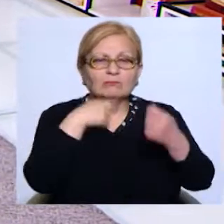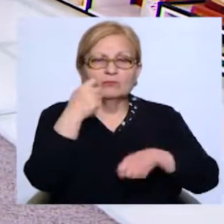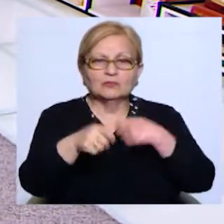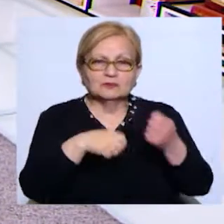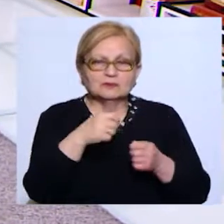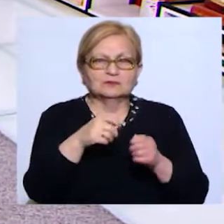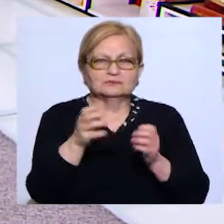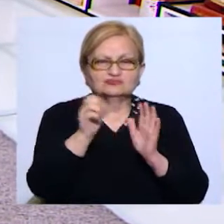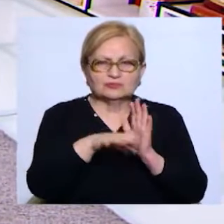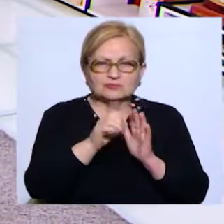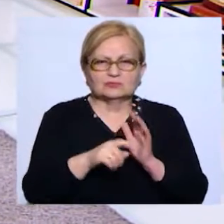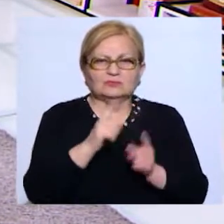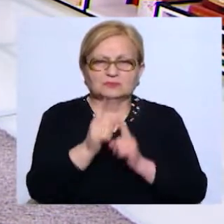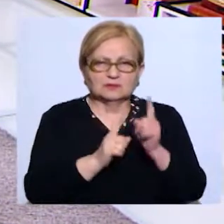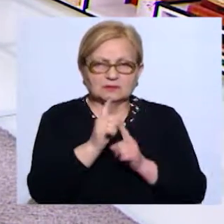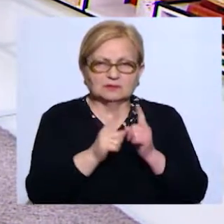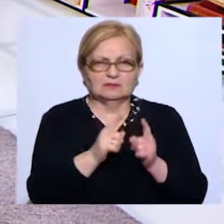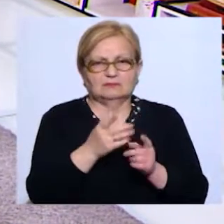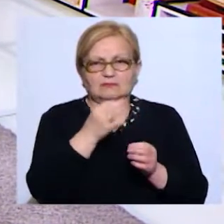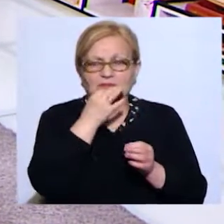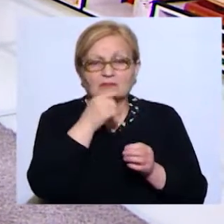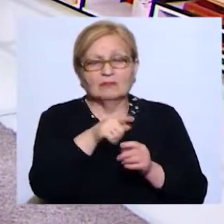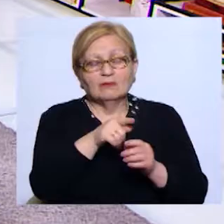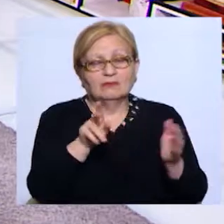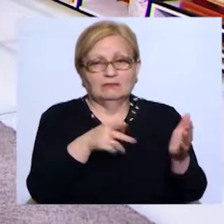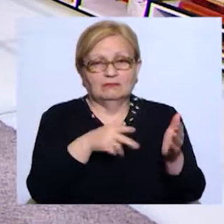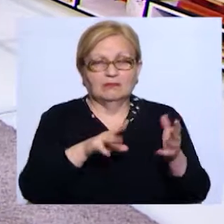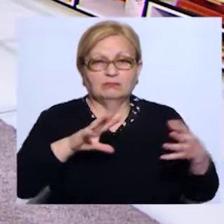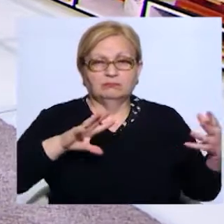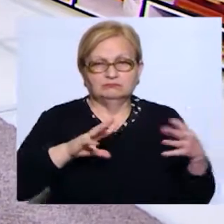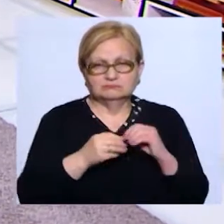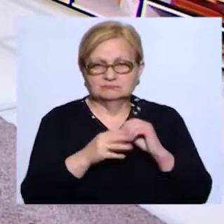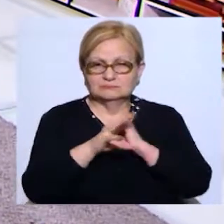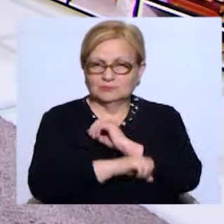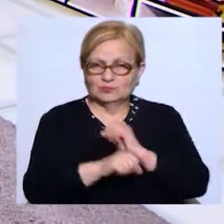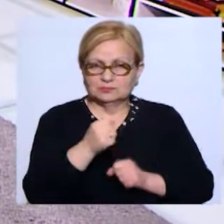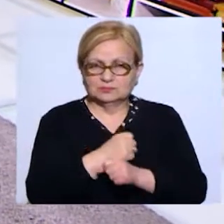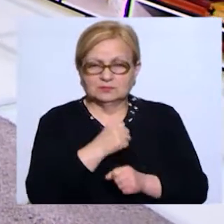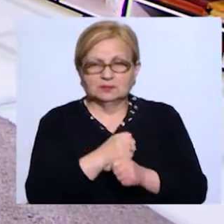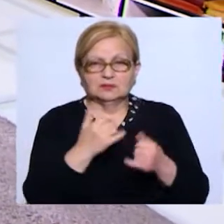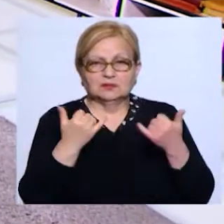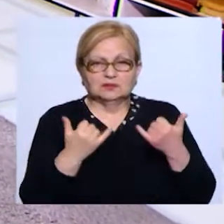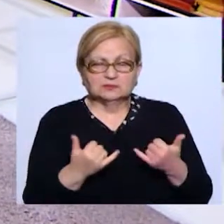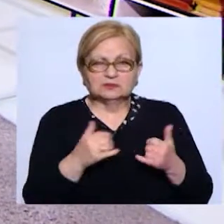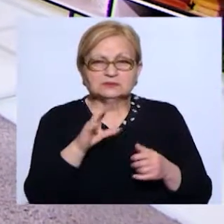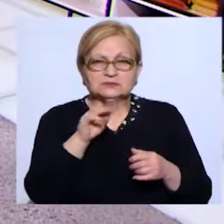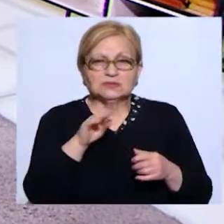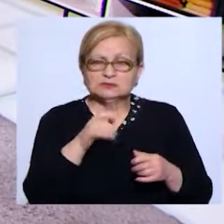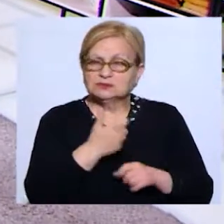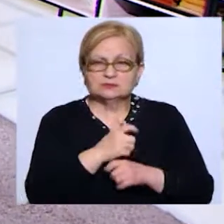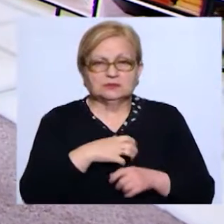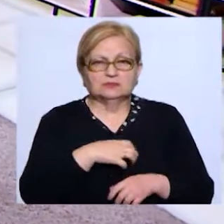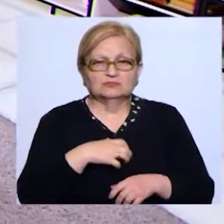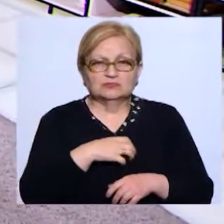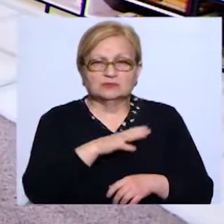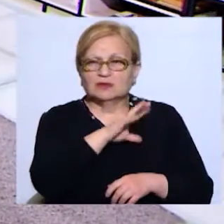შეგროვების, დამუშავების, ანალიზის და მასზე დაყრდნობით დასკვნების გაკეთების შესახებ. დღესდღეობით სტატისტიკა არის მნიშვნელოვანი